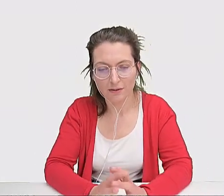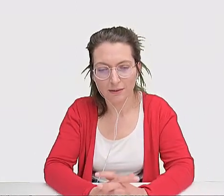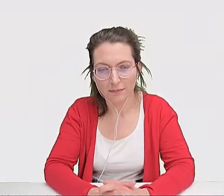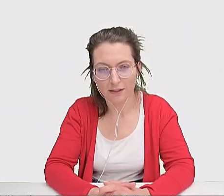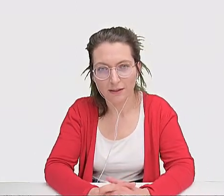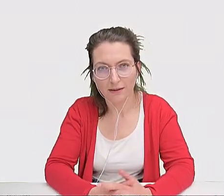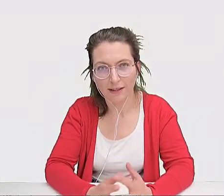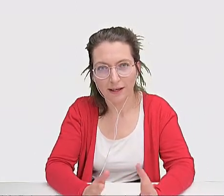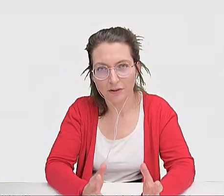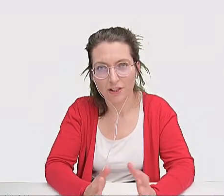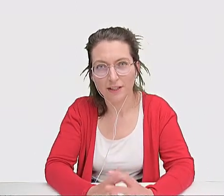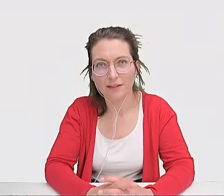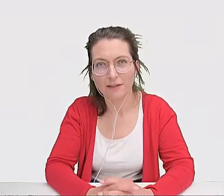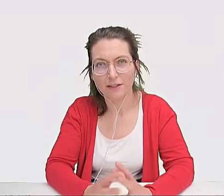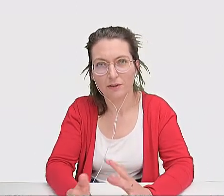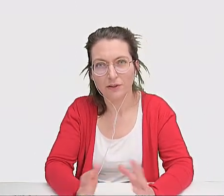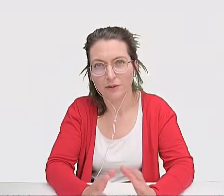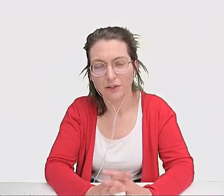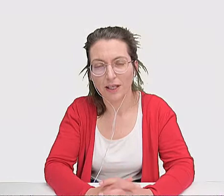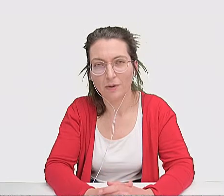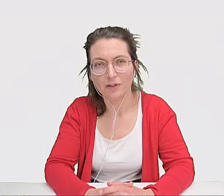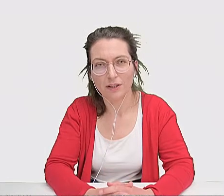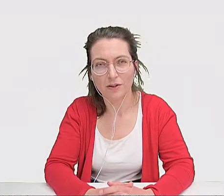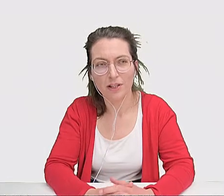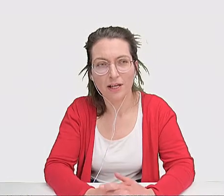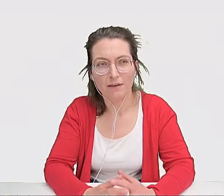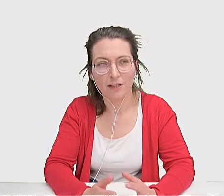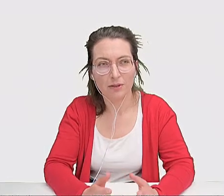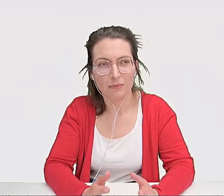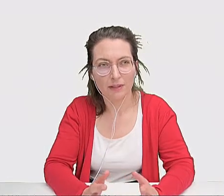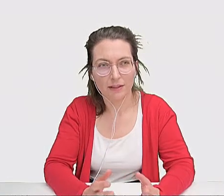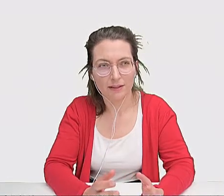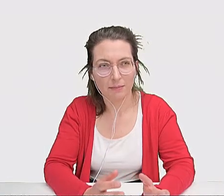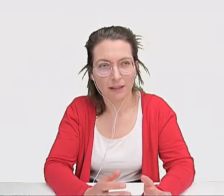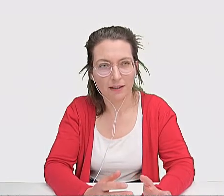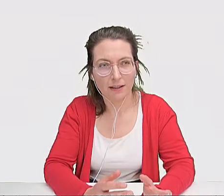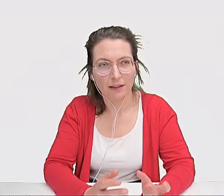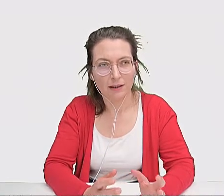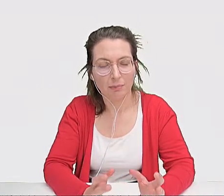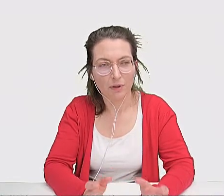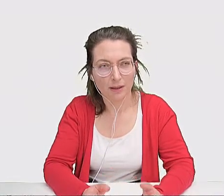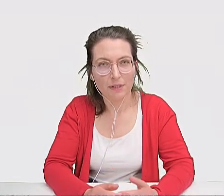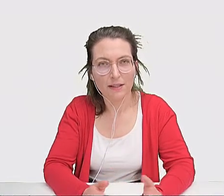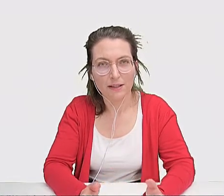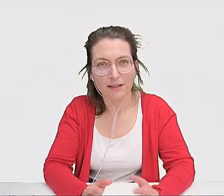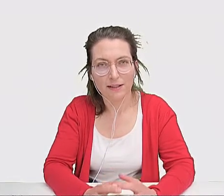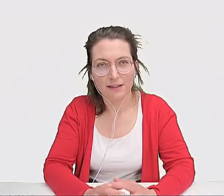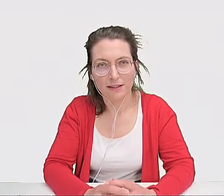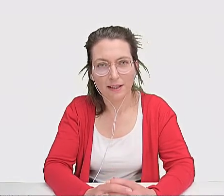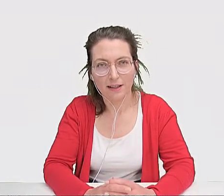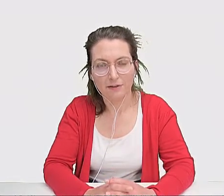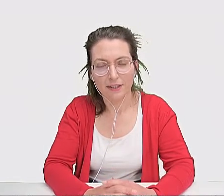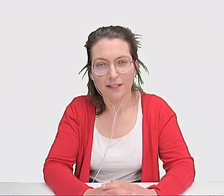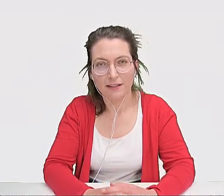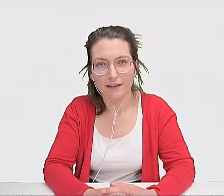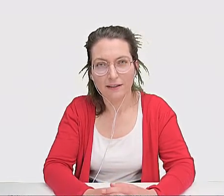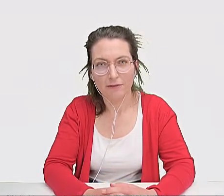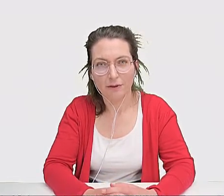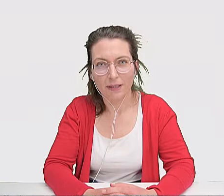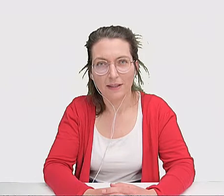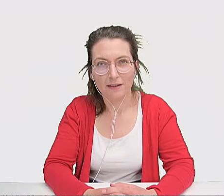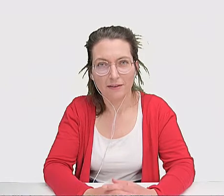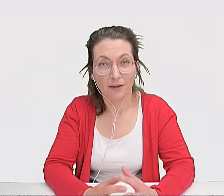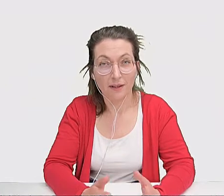Kontext zusammen erstellt, quasi euch da austauscht, weil das Thema Programmieren als Feld